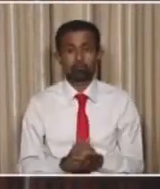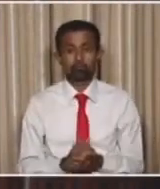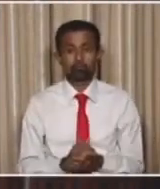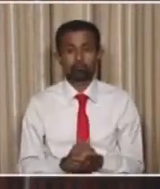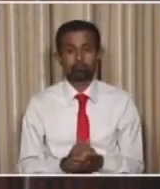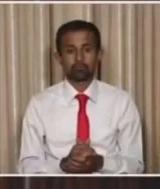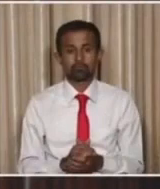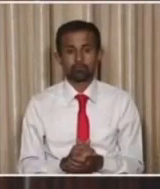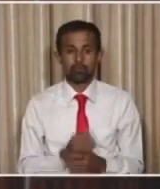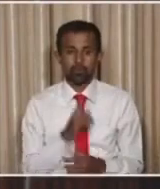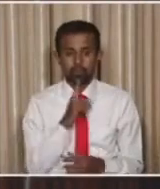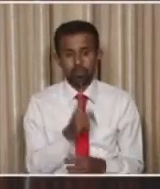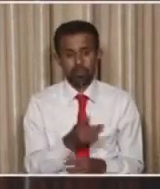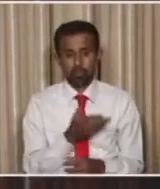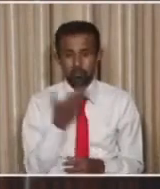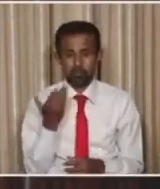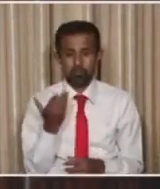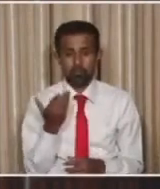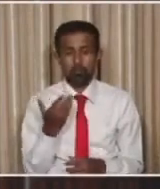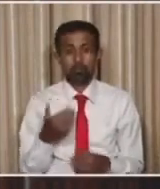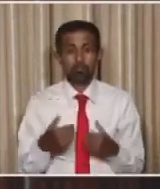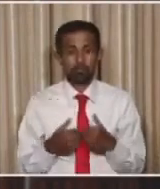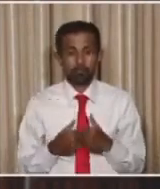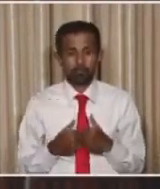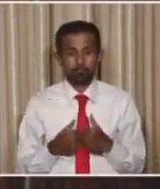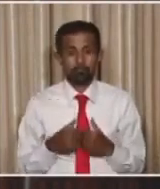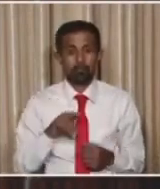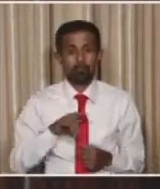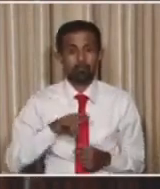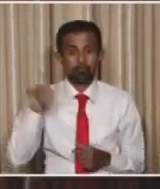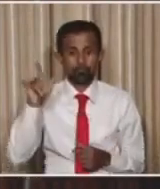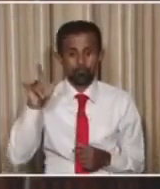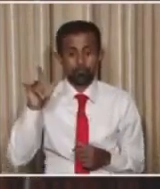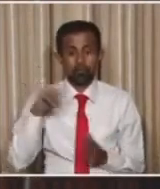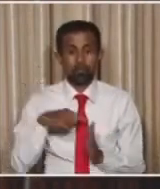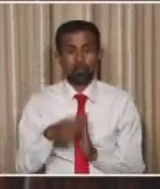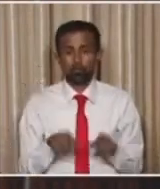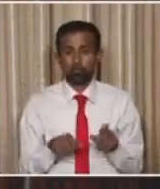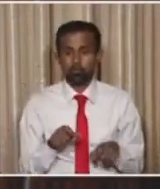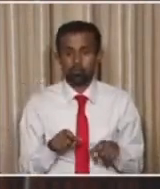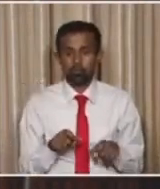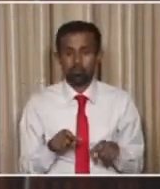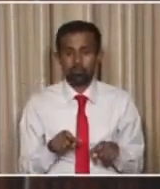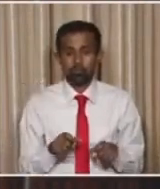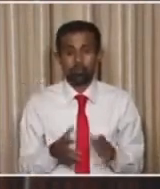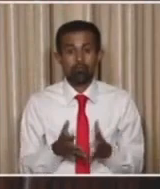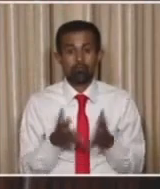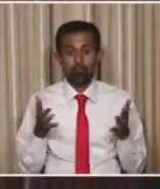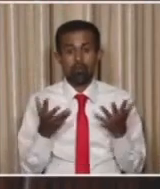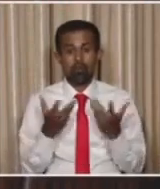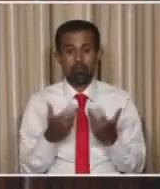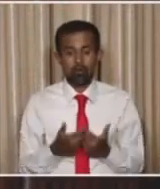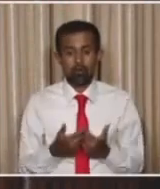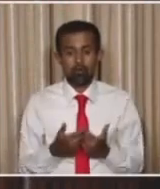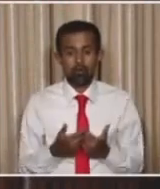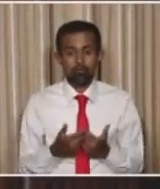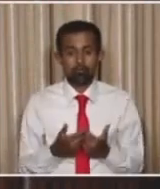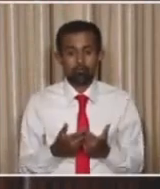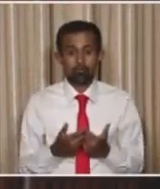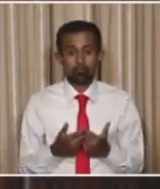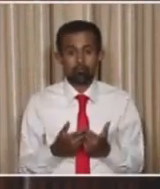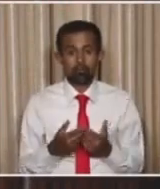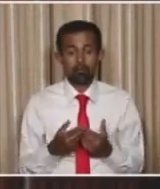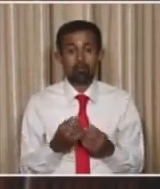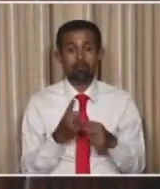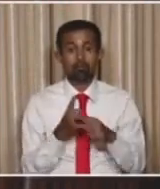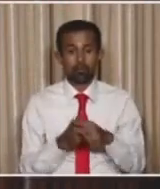නැහැ. අපිට කියන්න පුළුවන් අපි විදේශගත ශ්‍රී ලාංකිකයෝ වැඩිපුර ප්‍රමාණයක් ඉන්න ප්‍රමාණයට එකතු